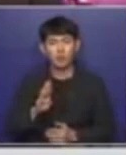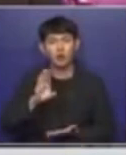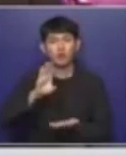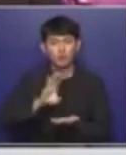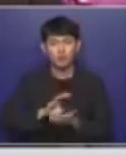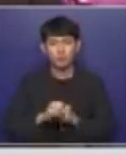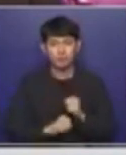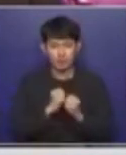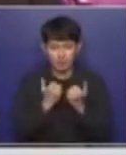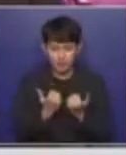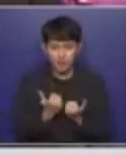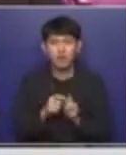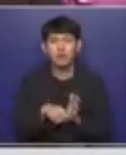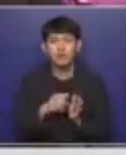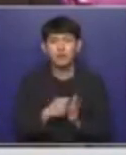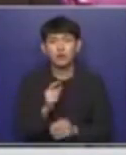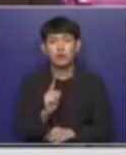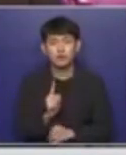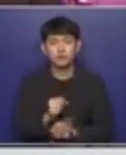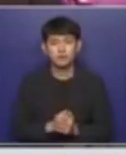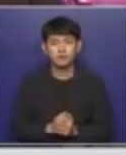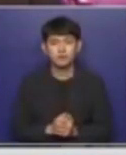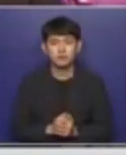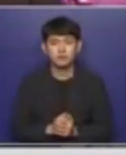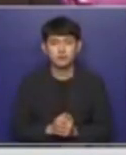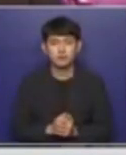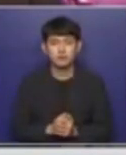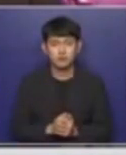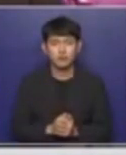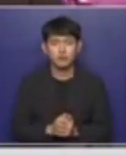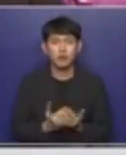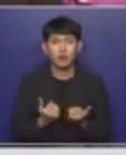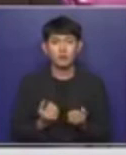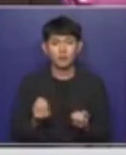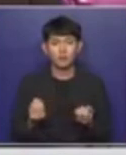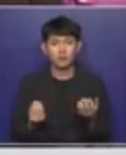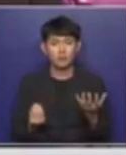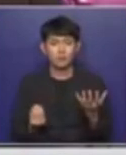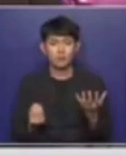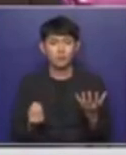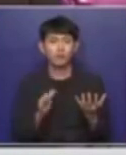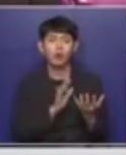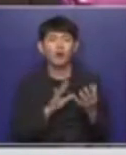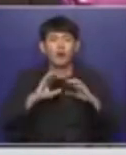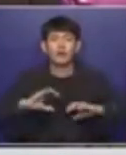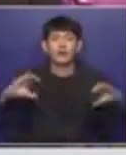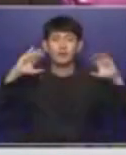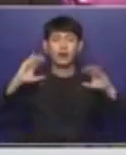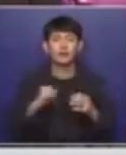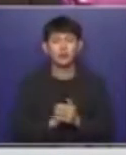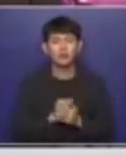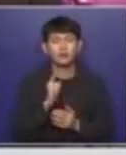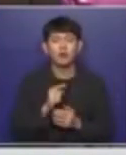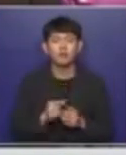นี้ได้แน่นอนครับยังไงก็แล้วแต่เสียงข้างมากของซีกรัฐบาลก็คงจะผ่านวาระ